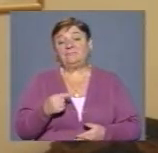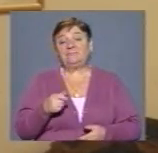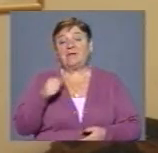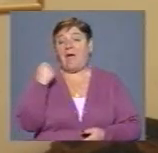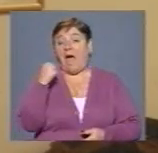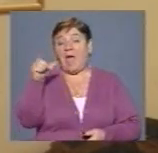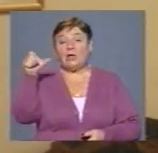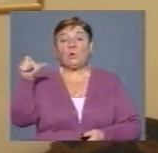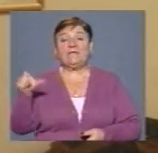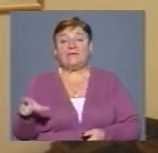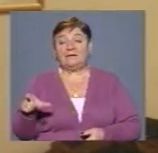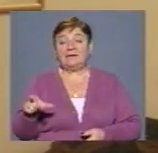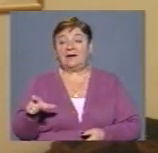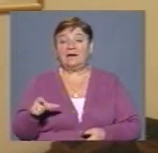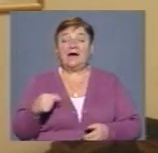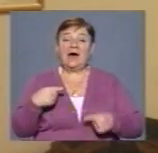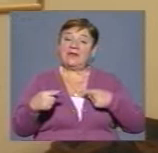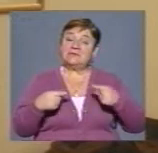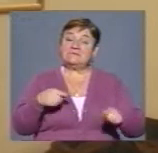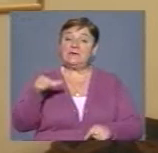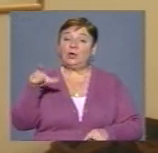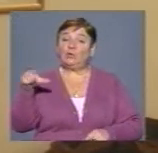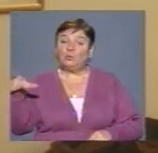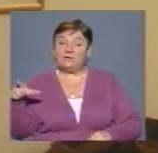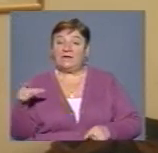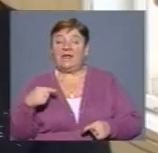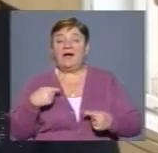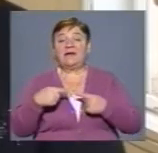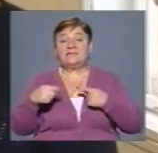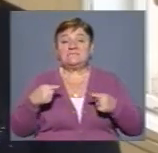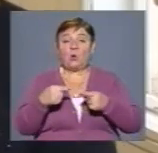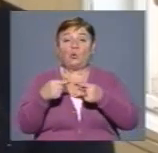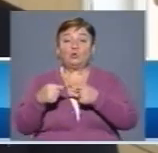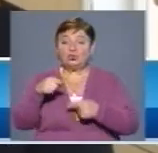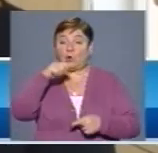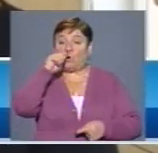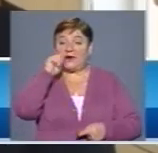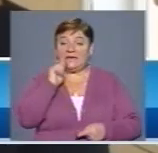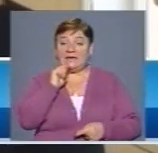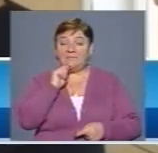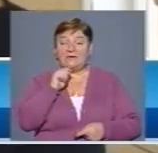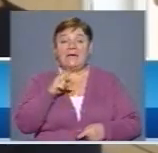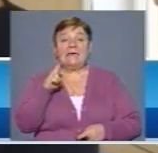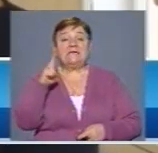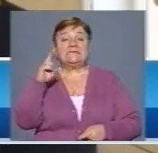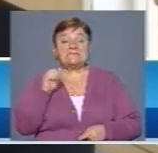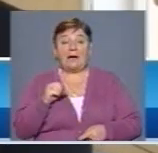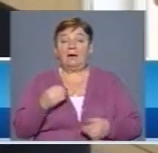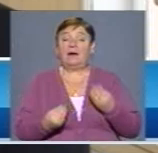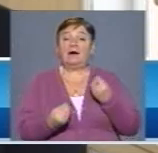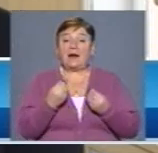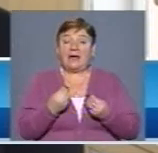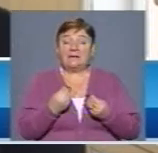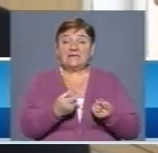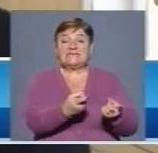наприклад, різні люди з різних куточків нашої країни. Інтерактивна гра дозволяє залучити